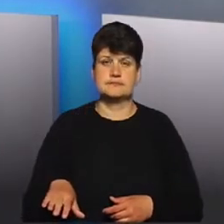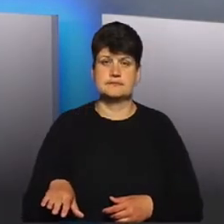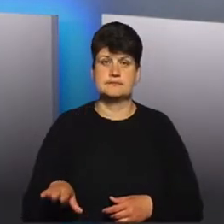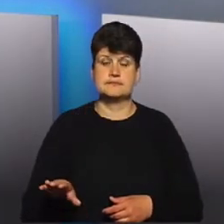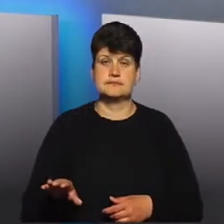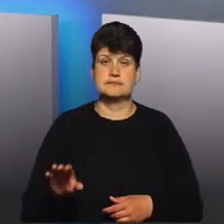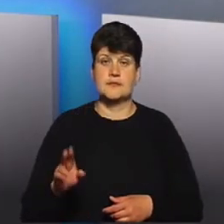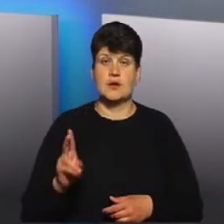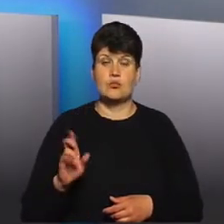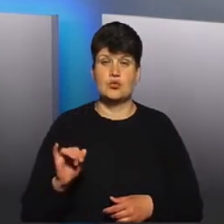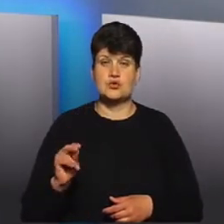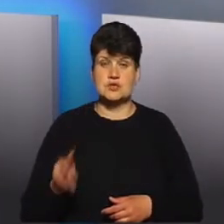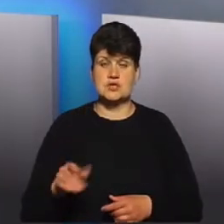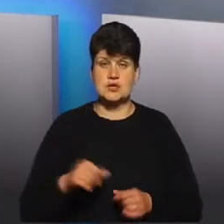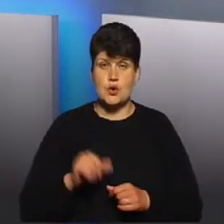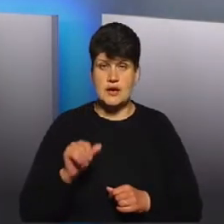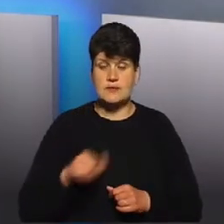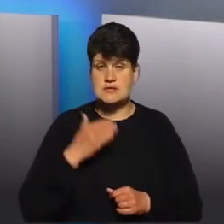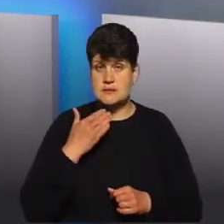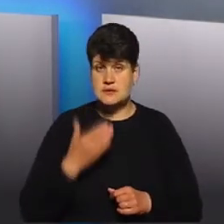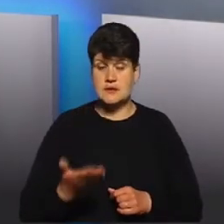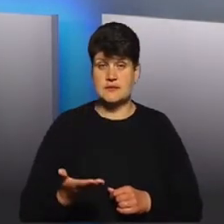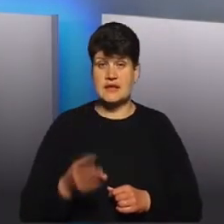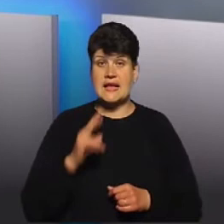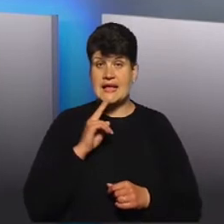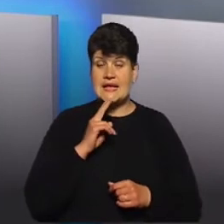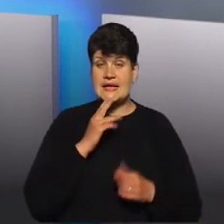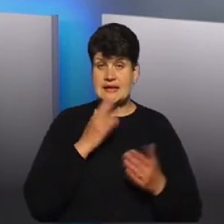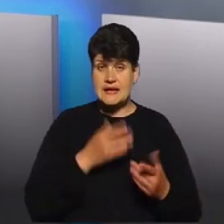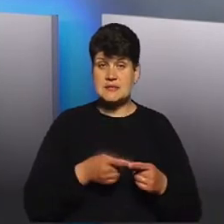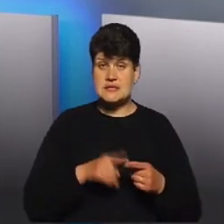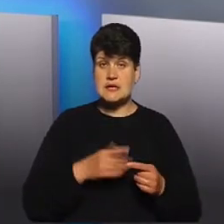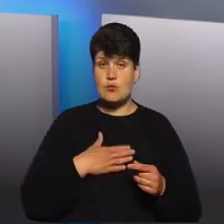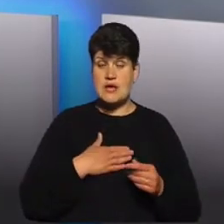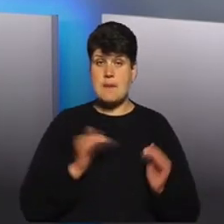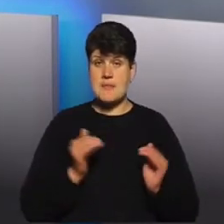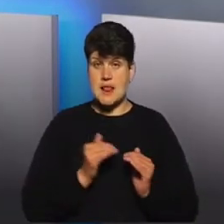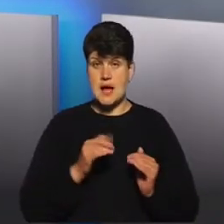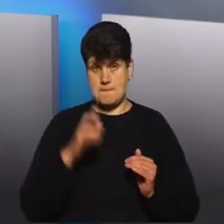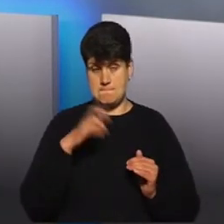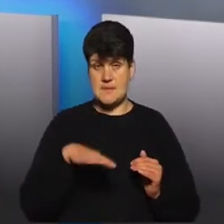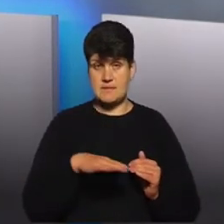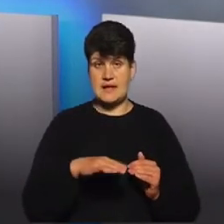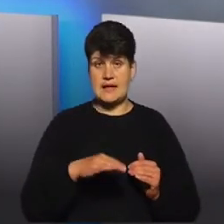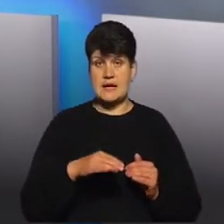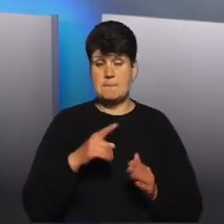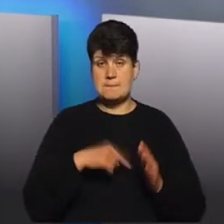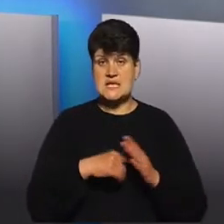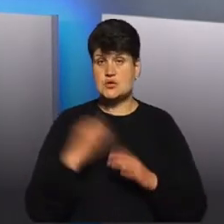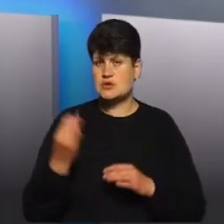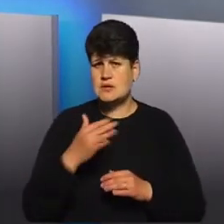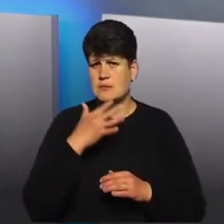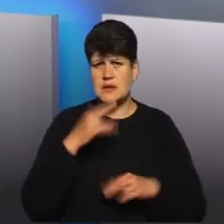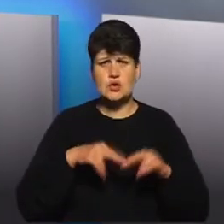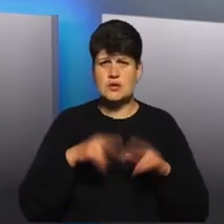окремо запитаю. Просто Кременець – це така моя мала батьківщина. Місто історичне, так, багато архітектури, але немає цього центру. В